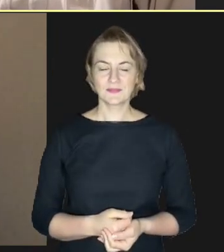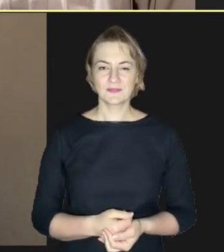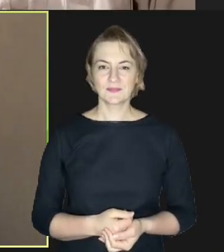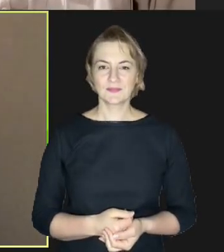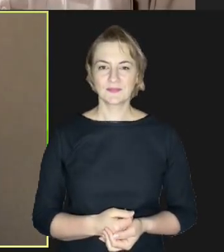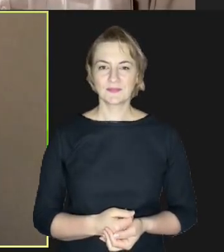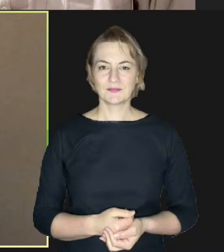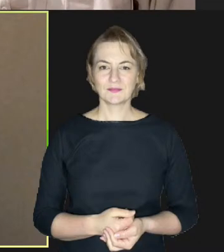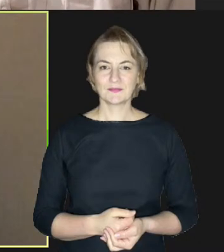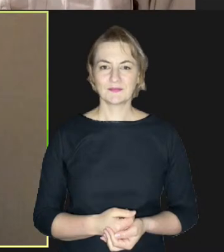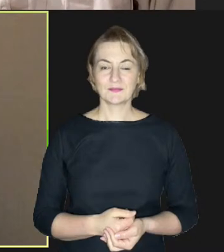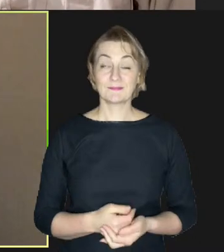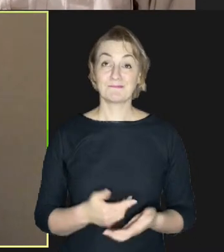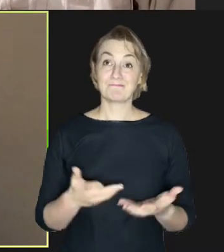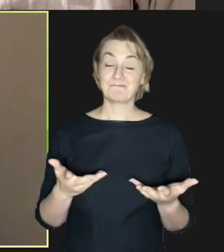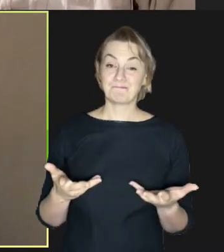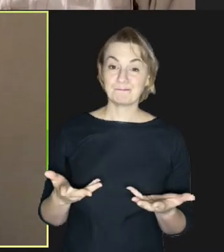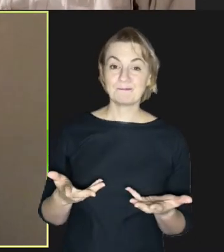No,